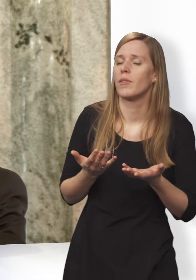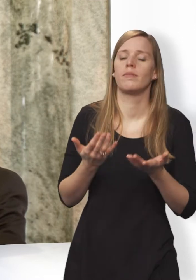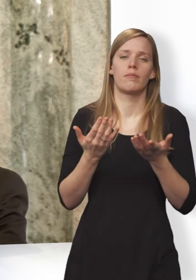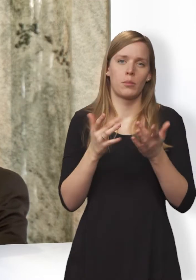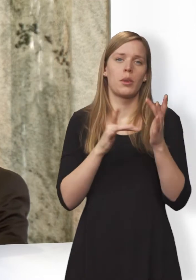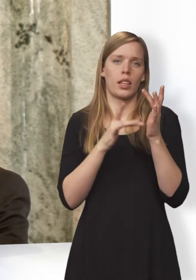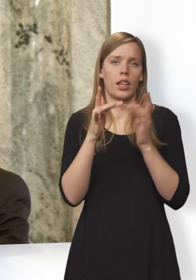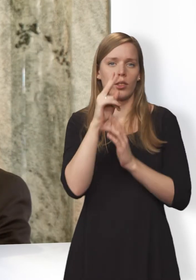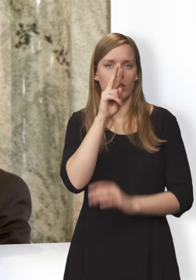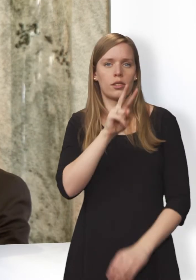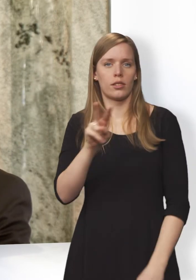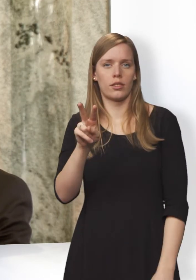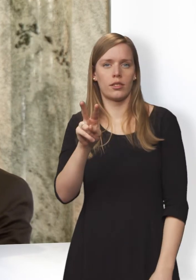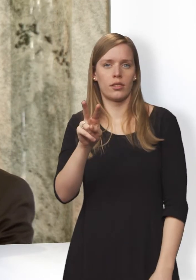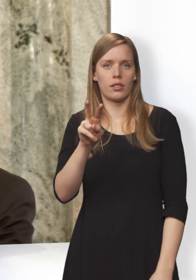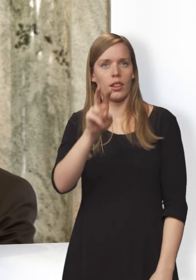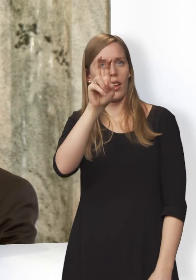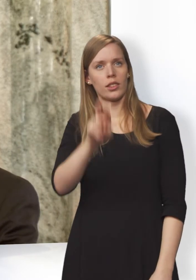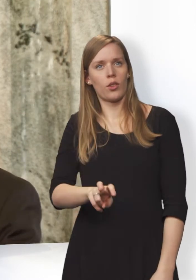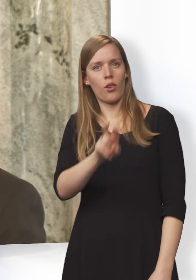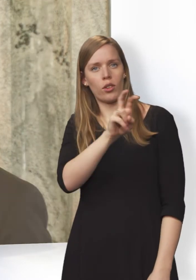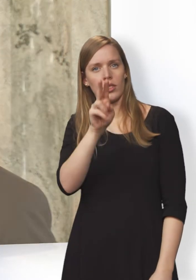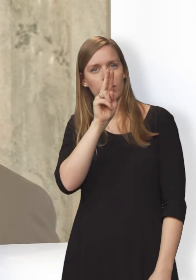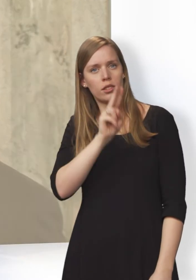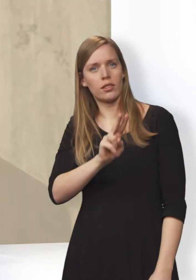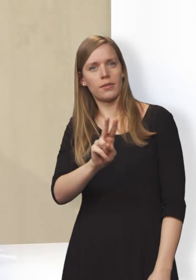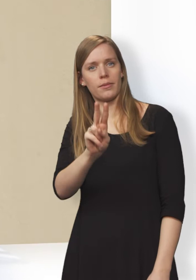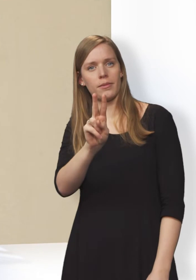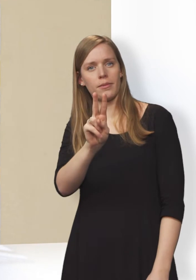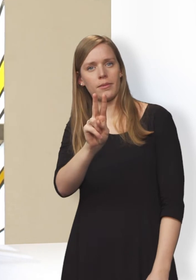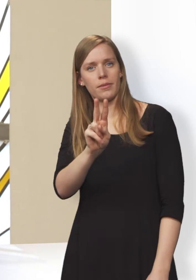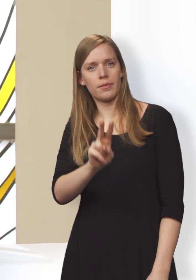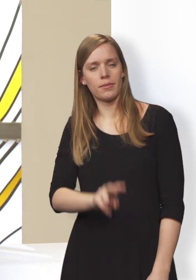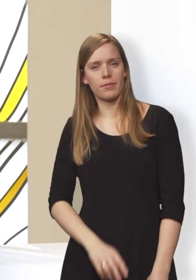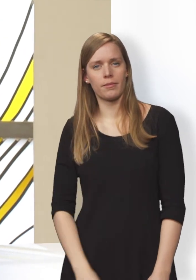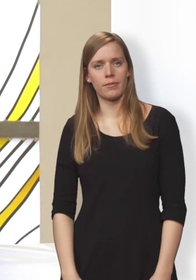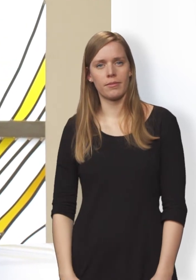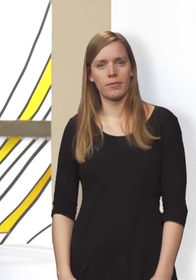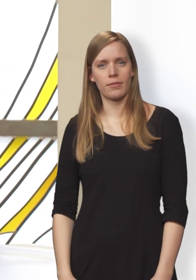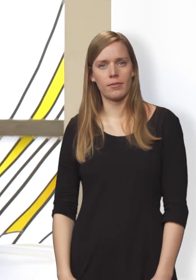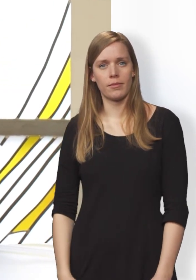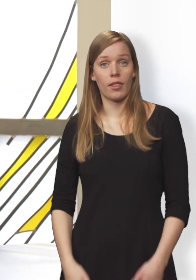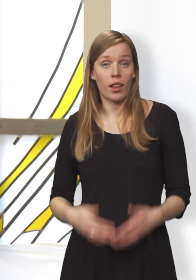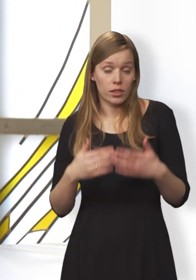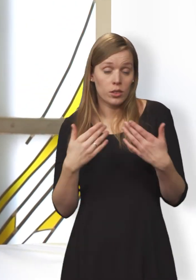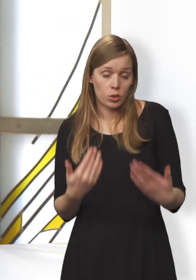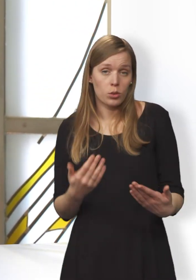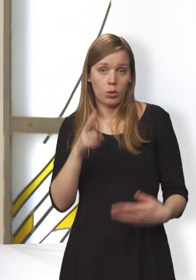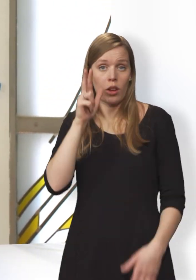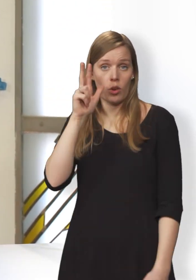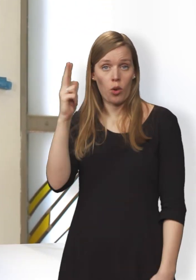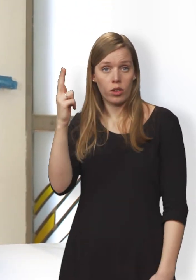auf jesus schauen der darf auf das kreuz schauen das ist gott in seiner